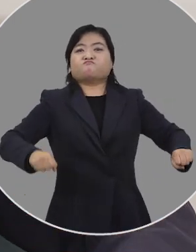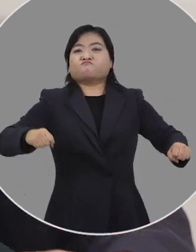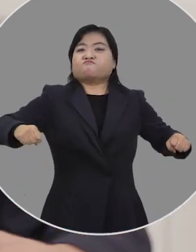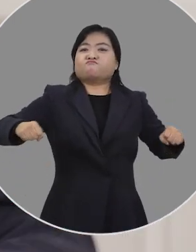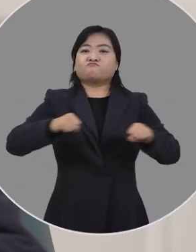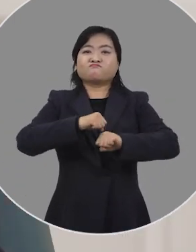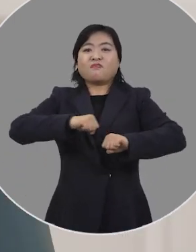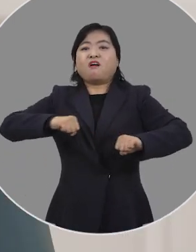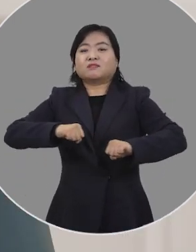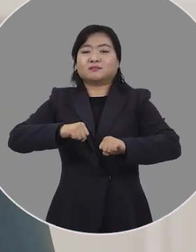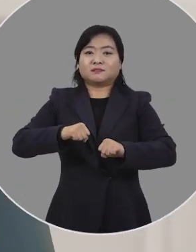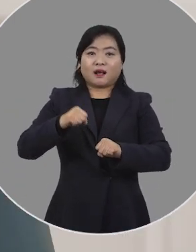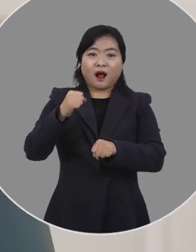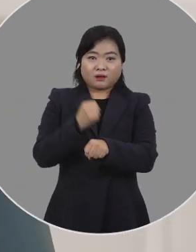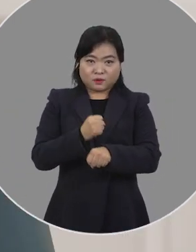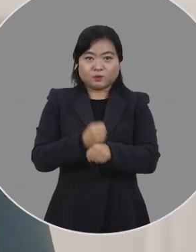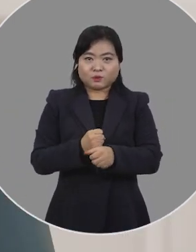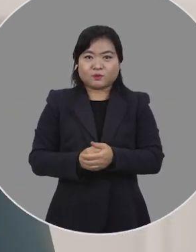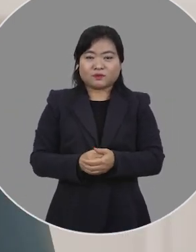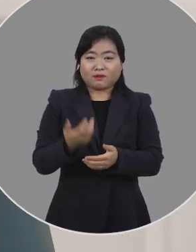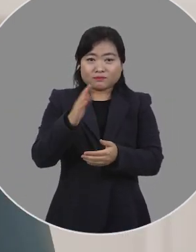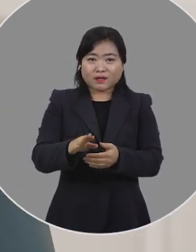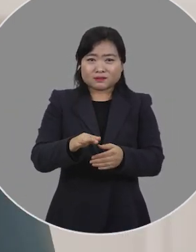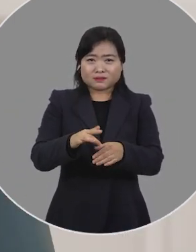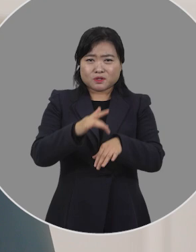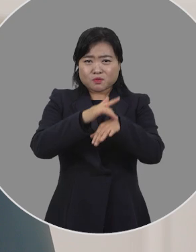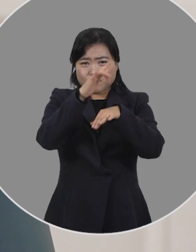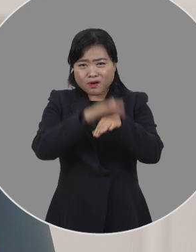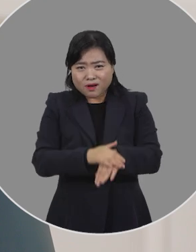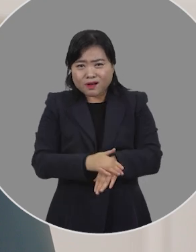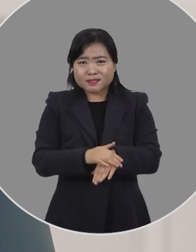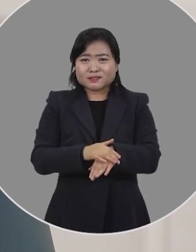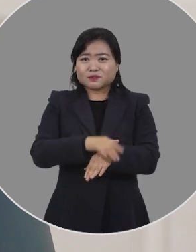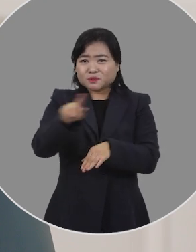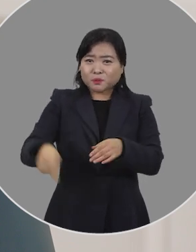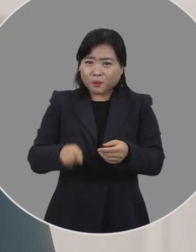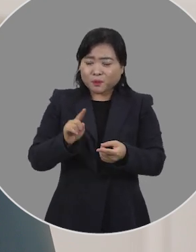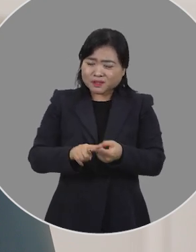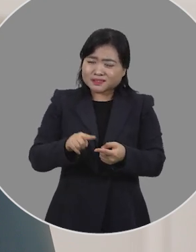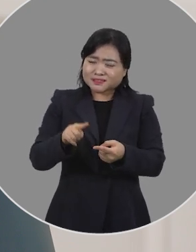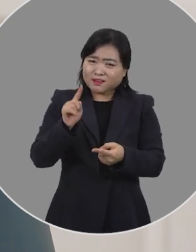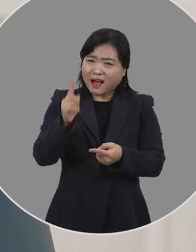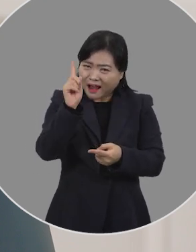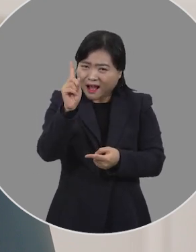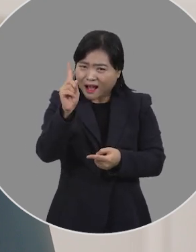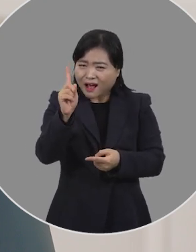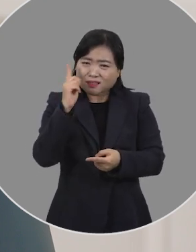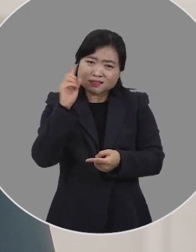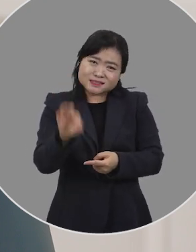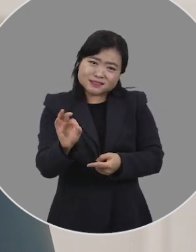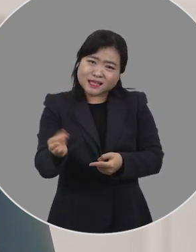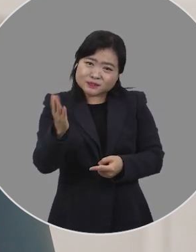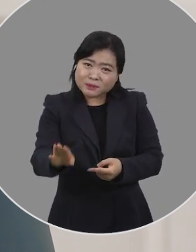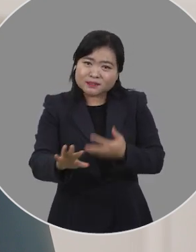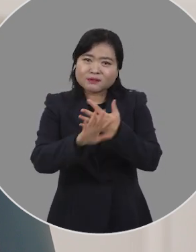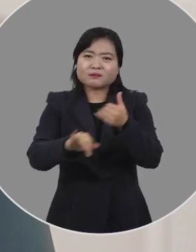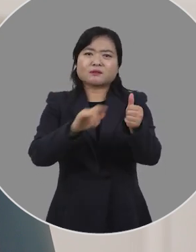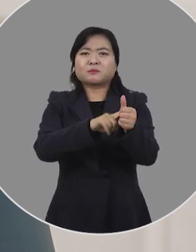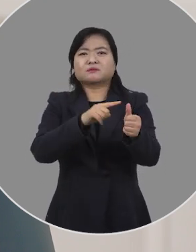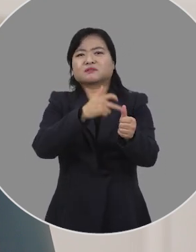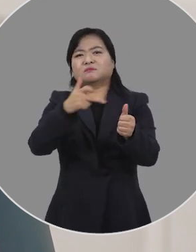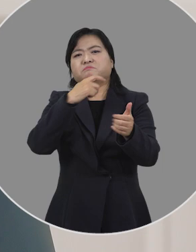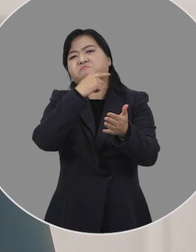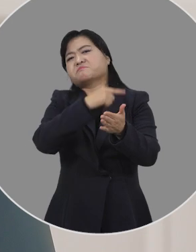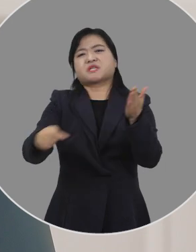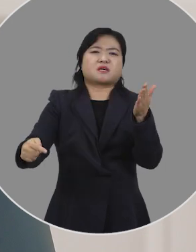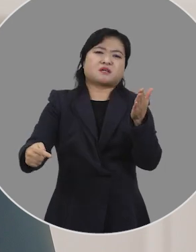반경이 넓지라고 하는 거죠. 근데 그 관성이나 네. 습관조차도 다른 사람한테는